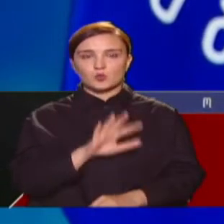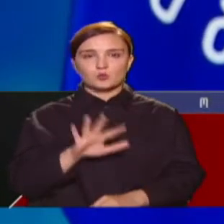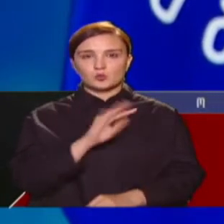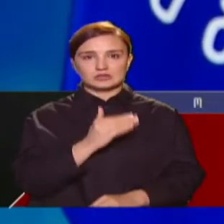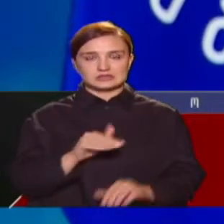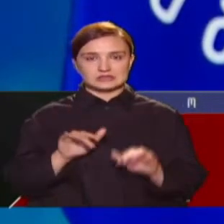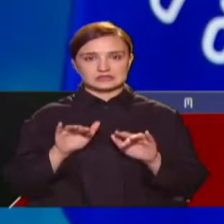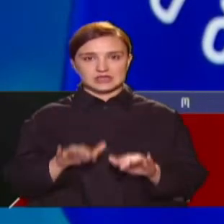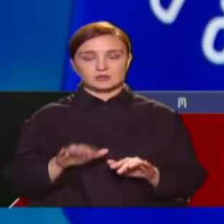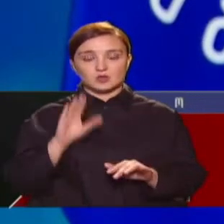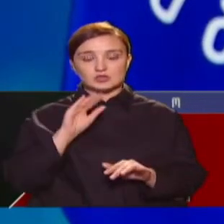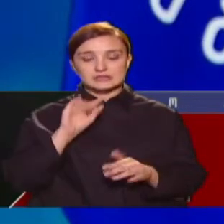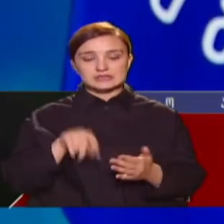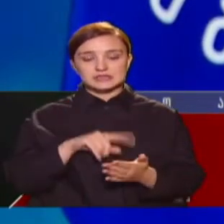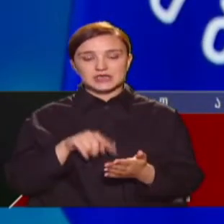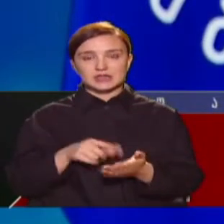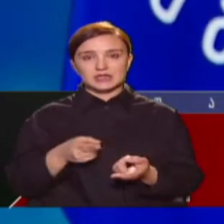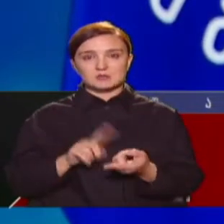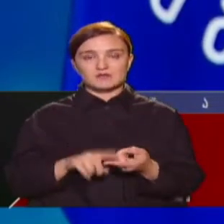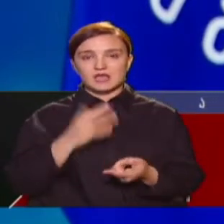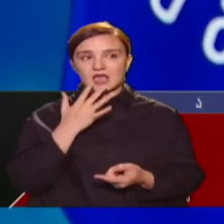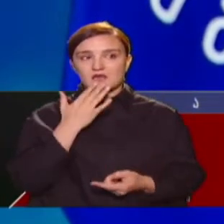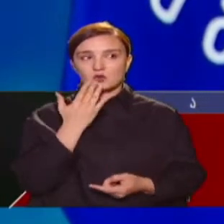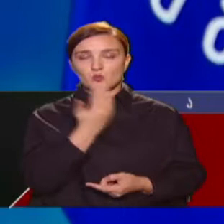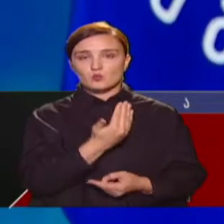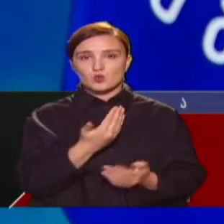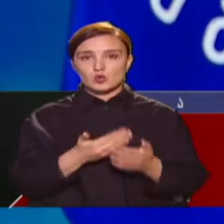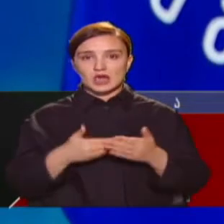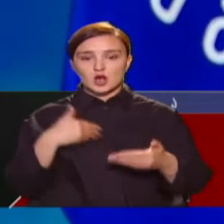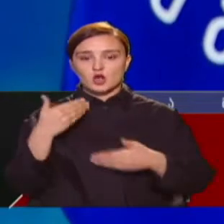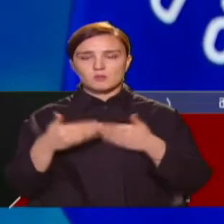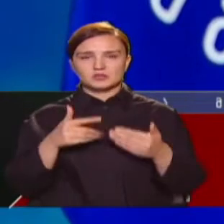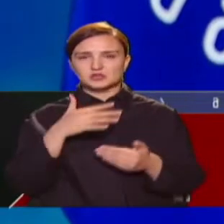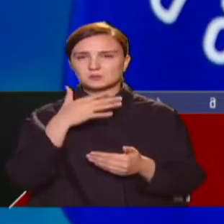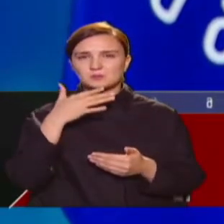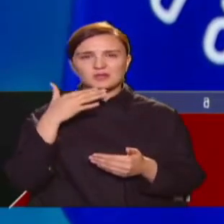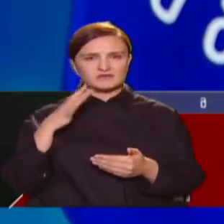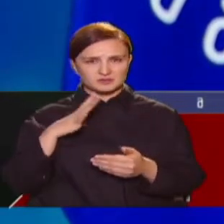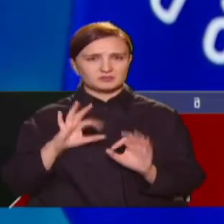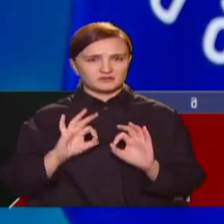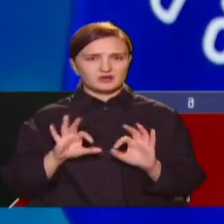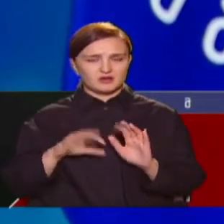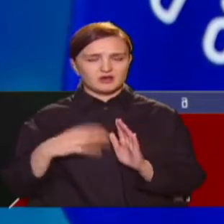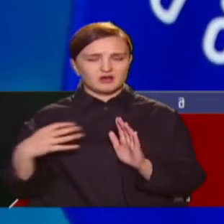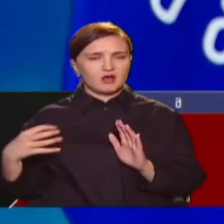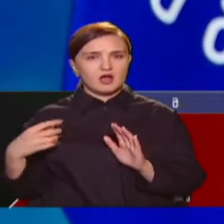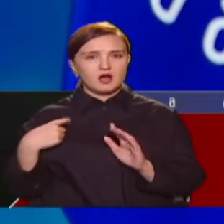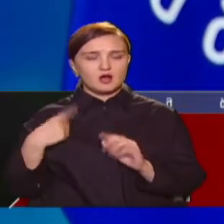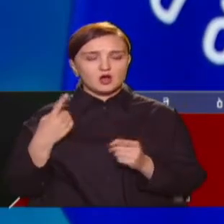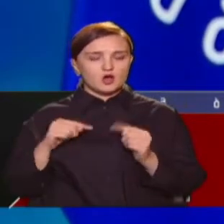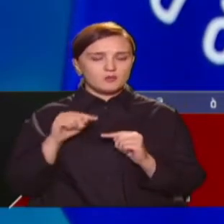როდესაც საკითხი ეხება ევრორეკომენდაციებს, ჩვენ უკვე ვიცით ამაზე ბევრი ვისაუბრეთ. მე აღარ დაუბრუნდები იმას, რაც უკვე